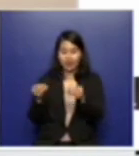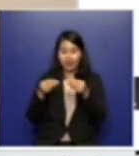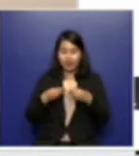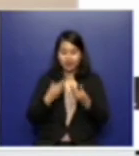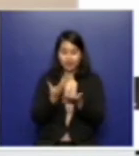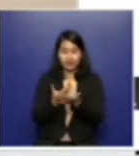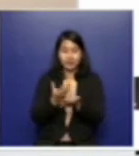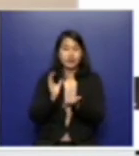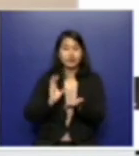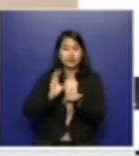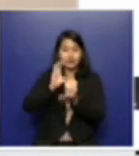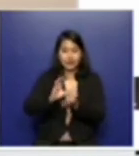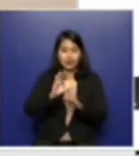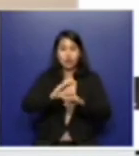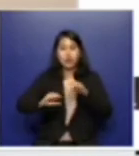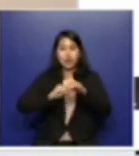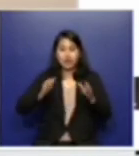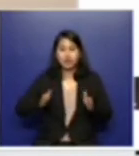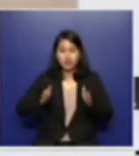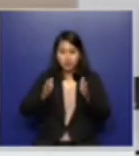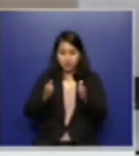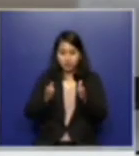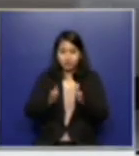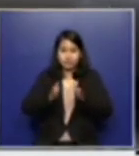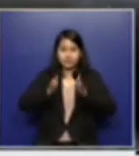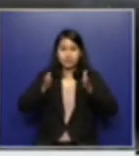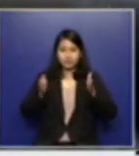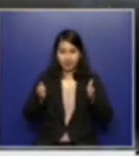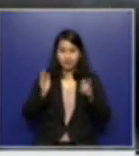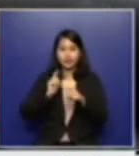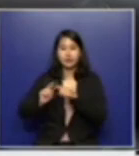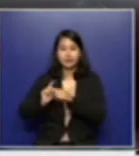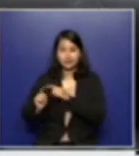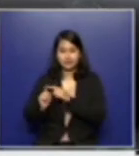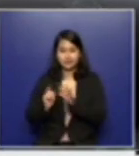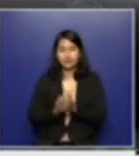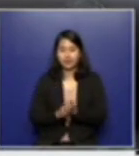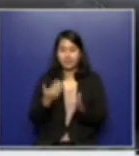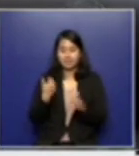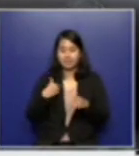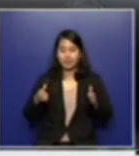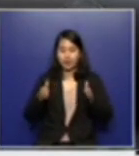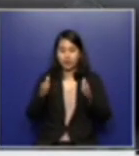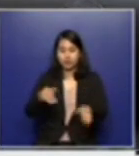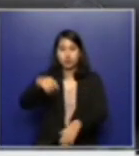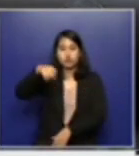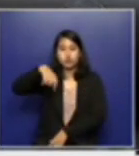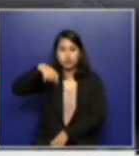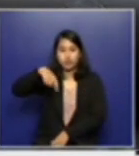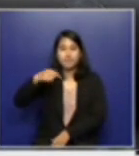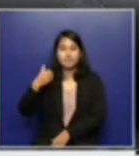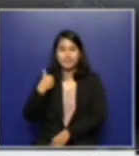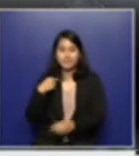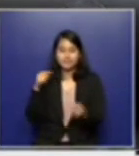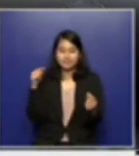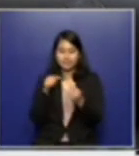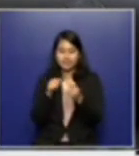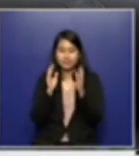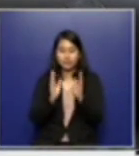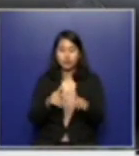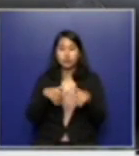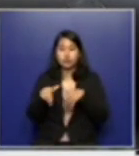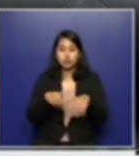าณในการก่อสร้างถนนขยายถนนช่องทางจราจรและซ่อมบำรุงให้ตรงตามความต้องการ